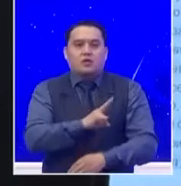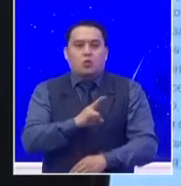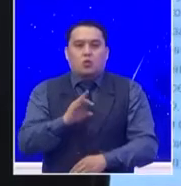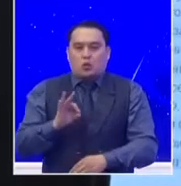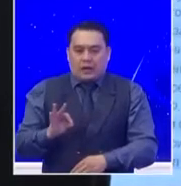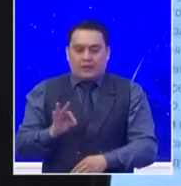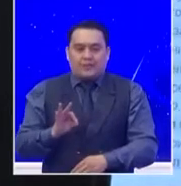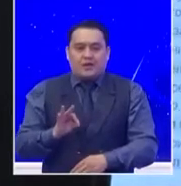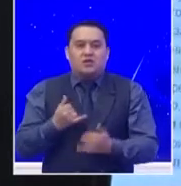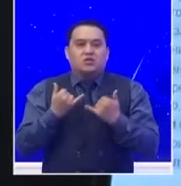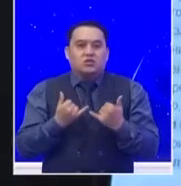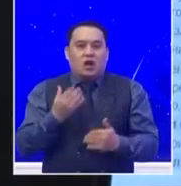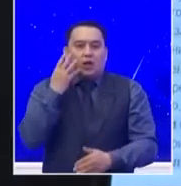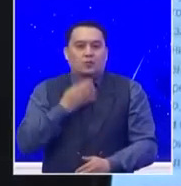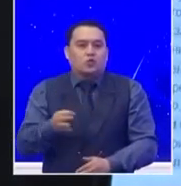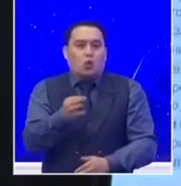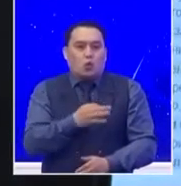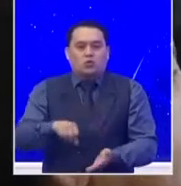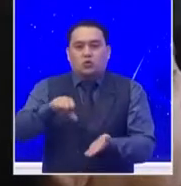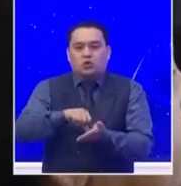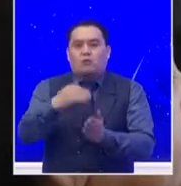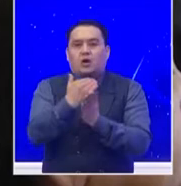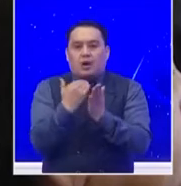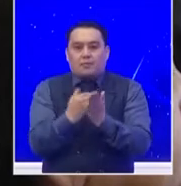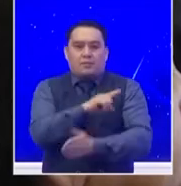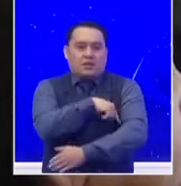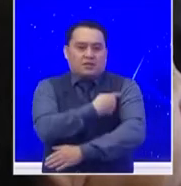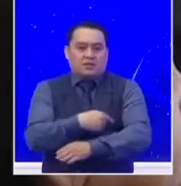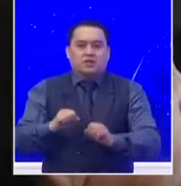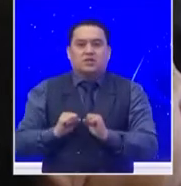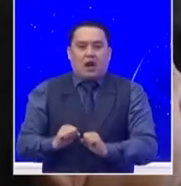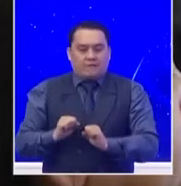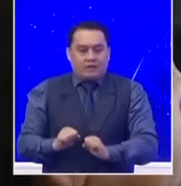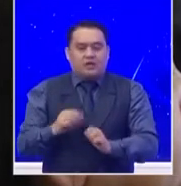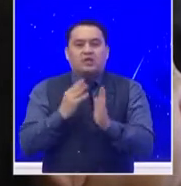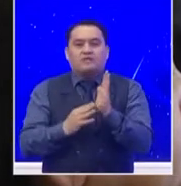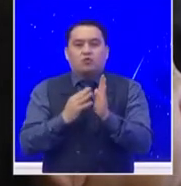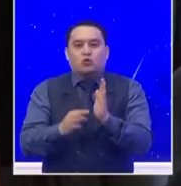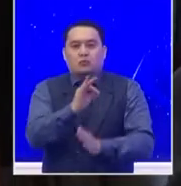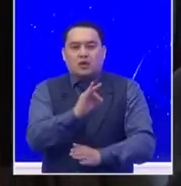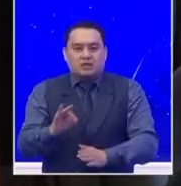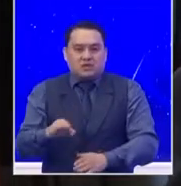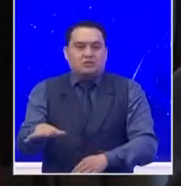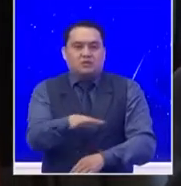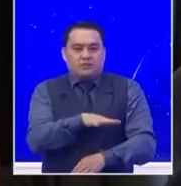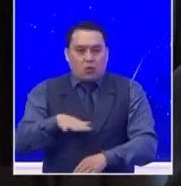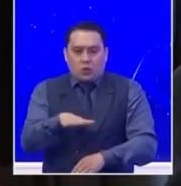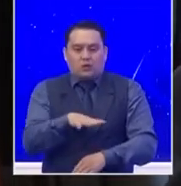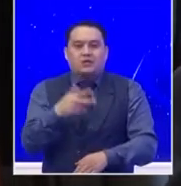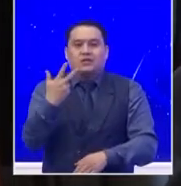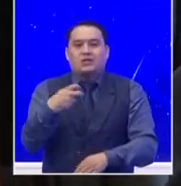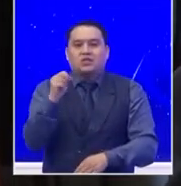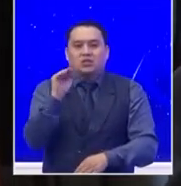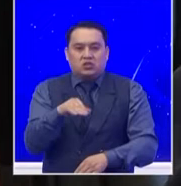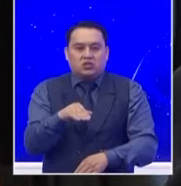«Нур-Отан». Сейчас в Алматинской области участниками программы медстрахования стали 90% жителей региона. Оставшиеся 300